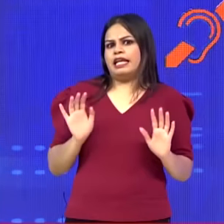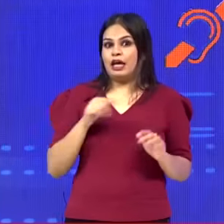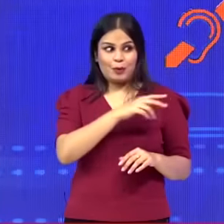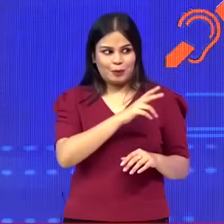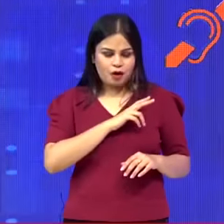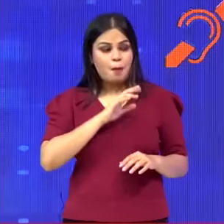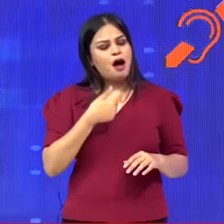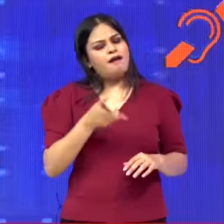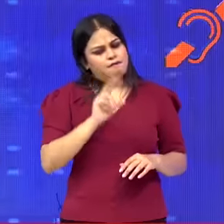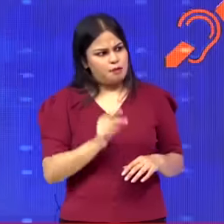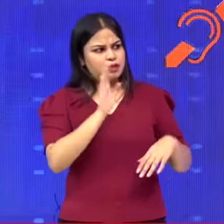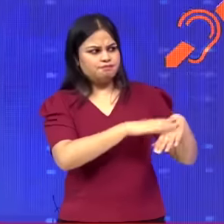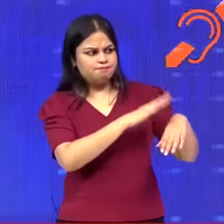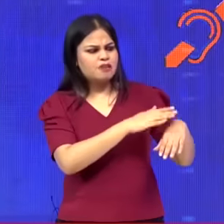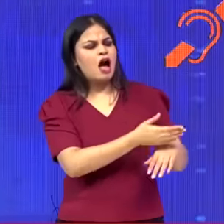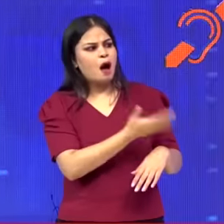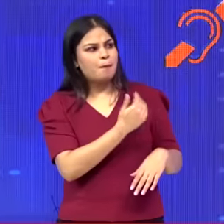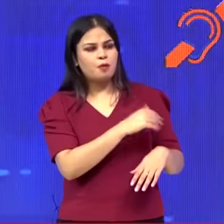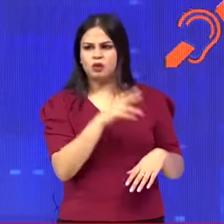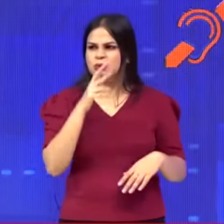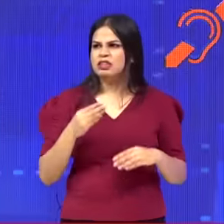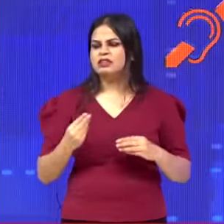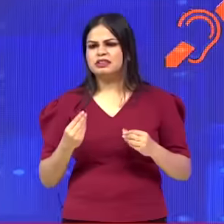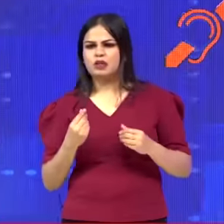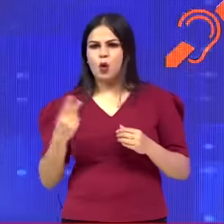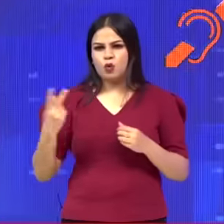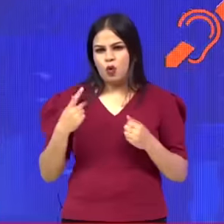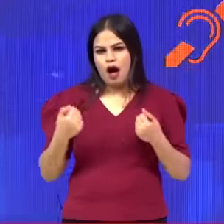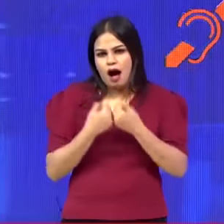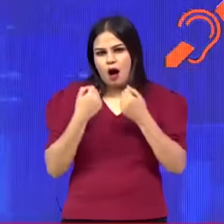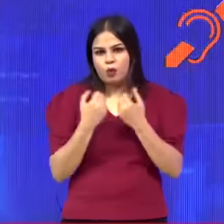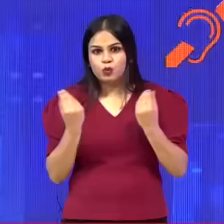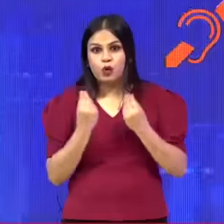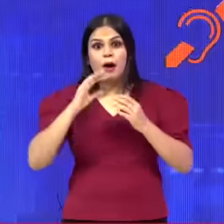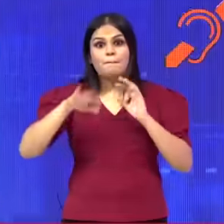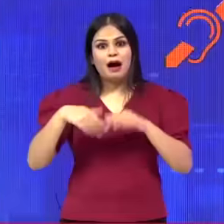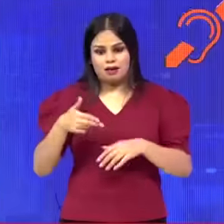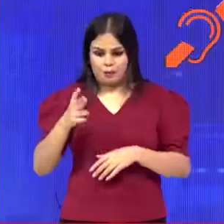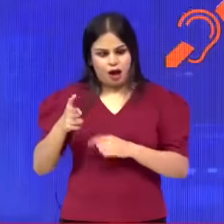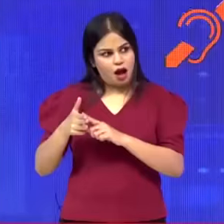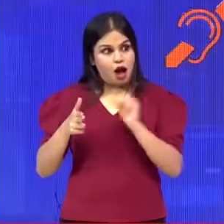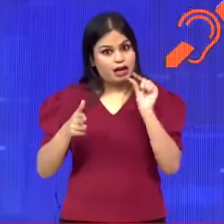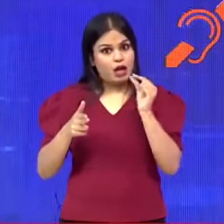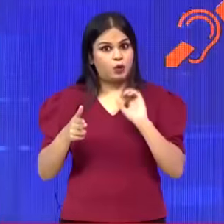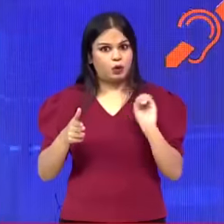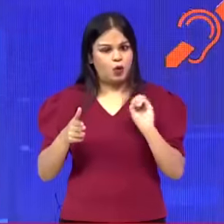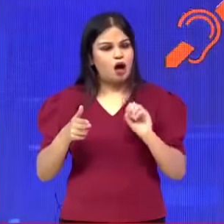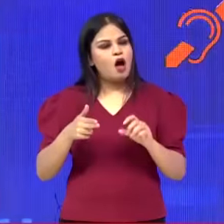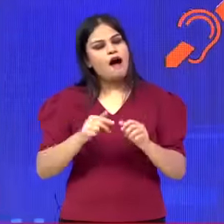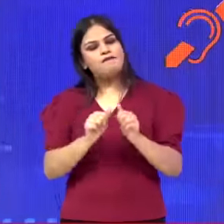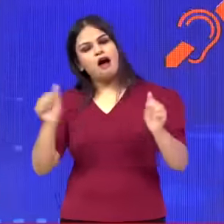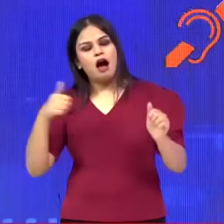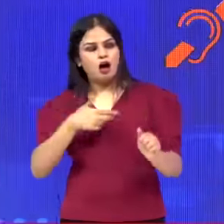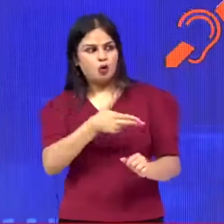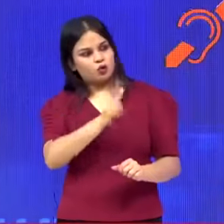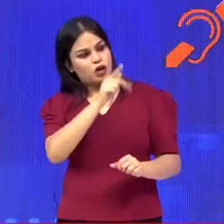से बुलाऊंगा, तो एक थोड़ा सा स्कफल होगा हम दोनों के बीच में और ये ब्लैंक गन है, मैं तुझको दूर से मैं तुझको गोली मार दूंगा,